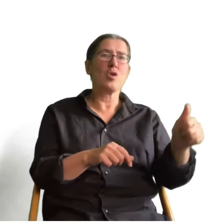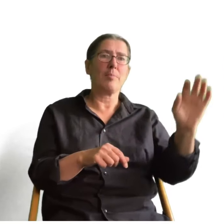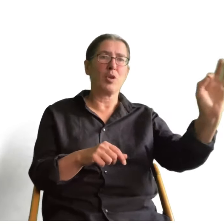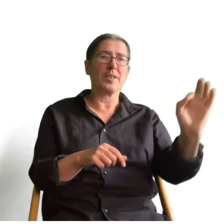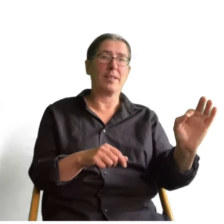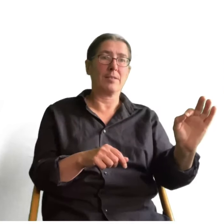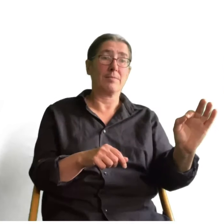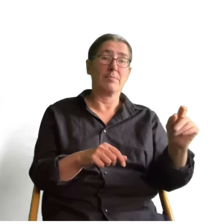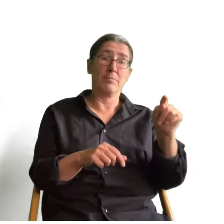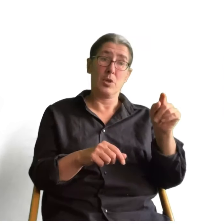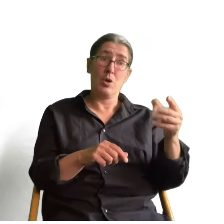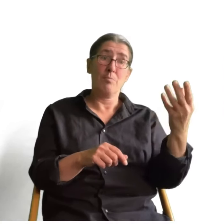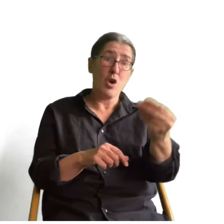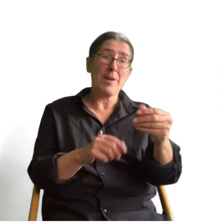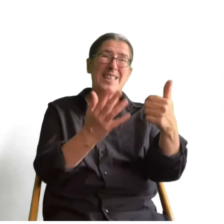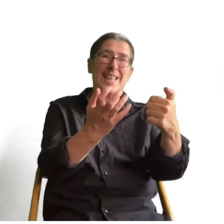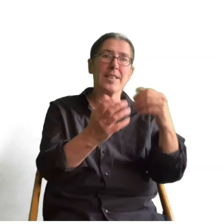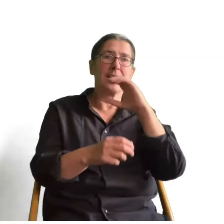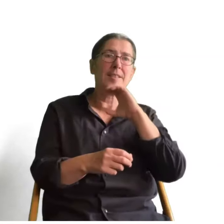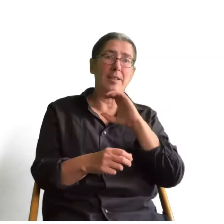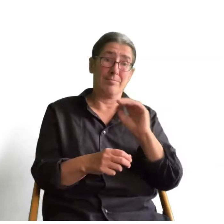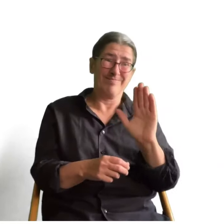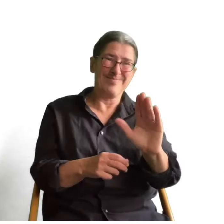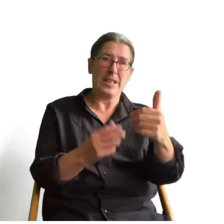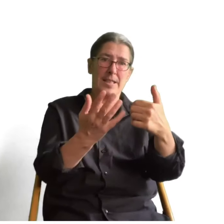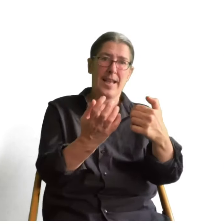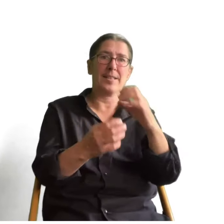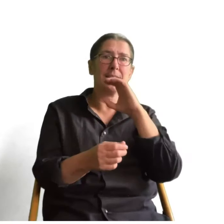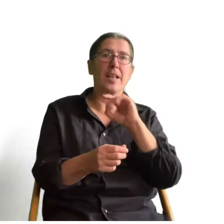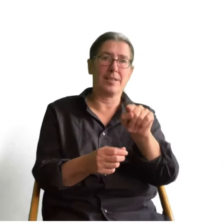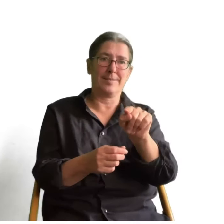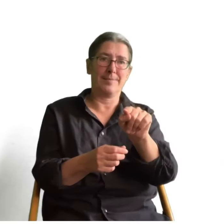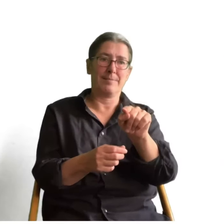100% und deine 60 Cent